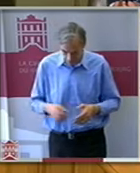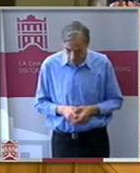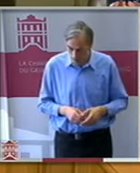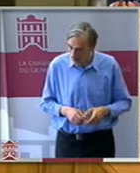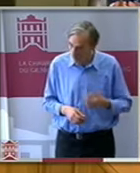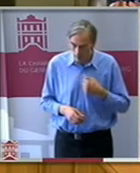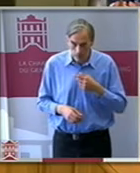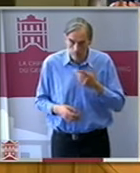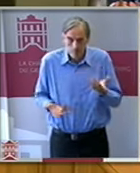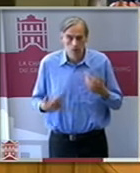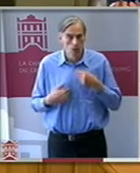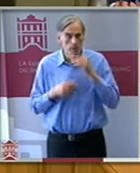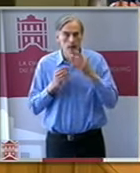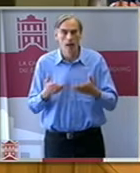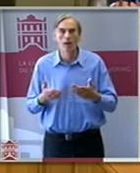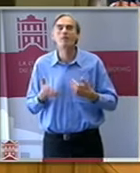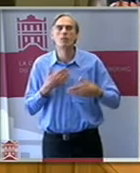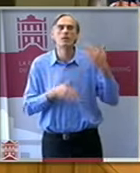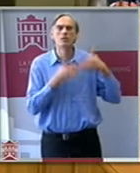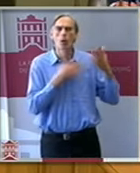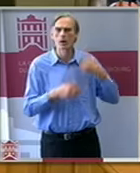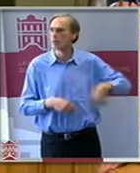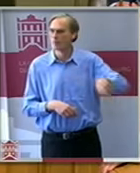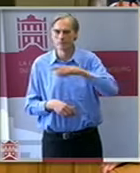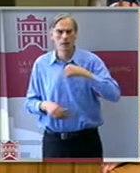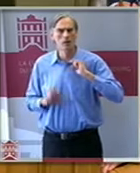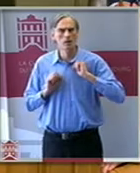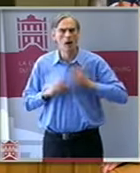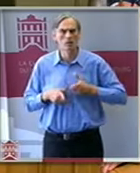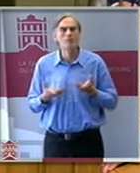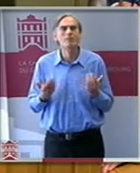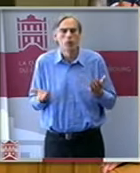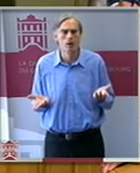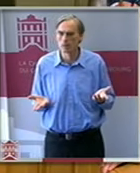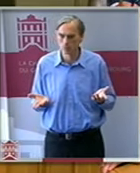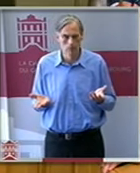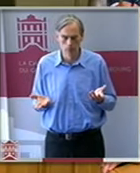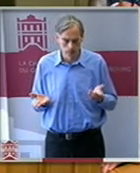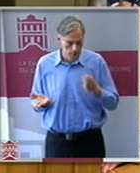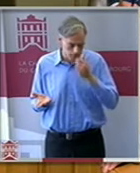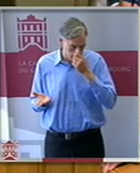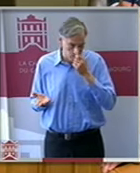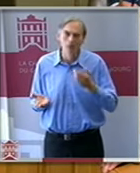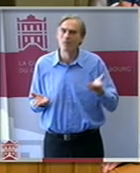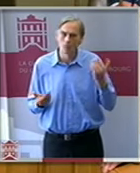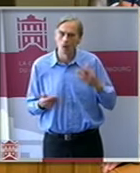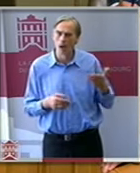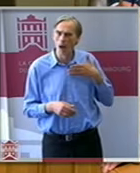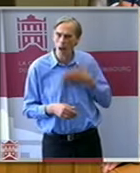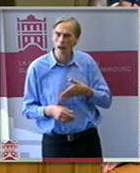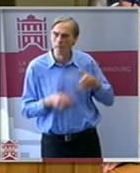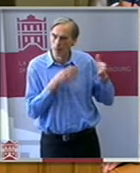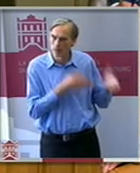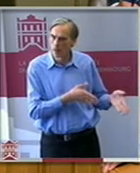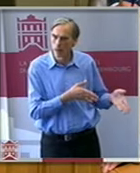als Reichtum könnt. Und wo hier Armut, Reichtum, den noch hier ungleich verdeelt, als am Norden, und noch wo